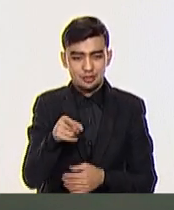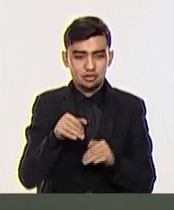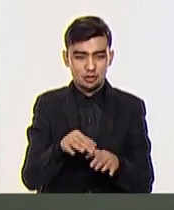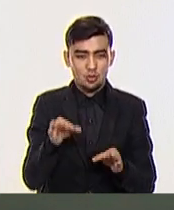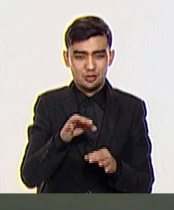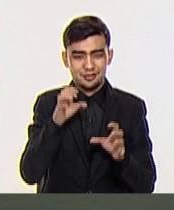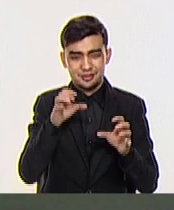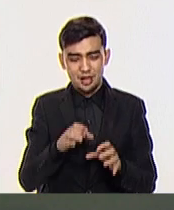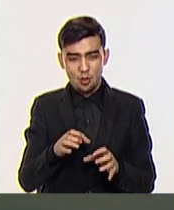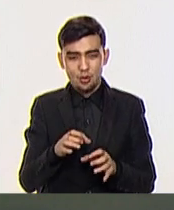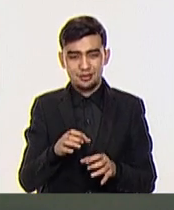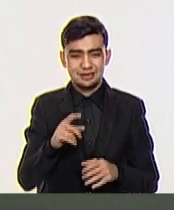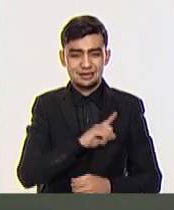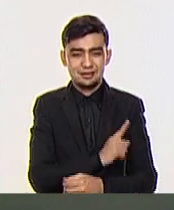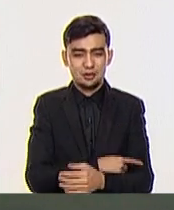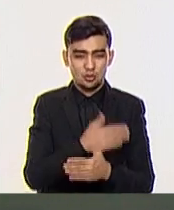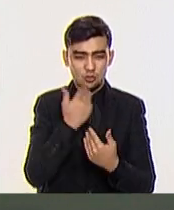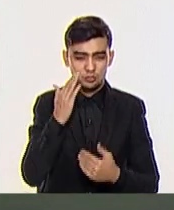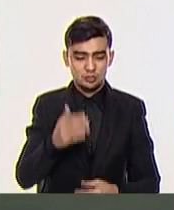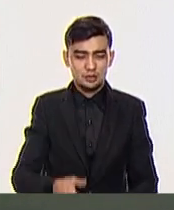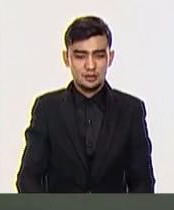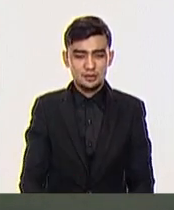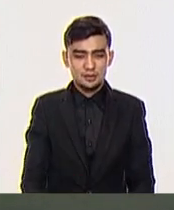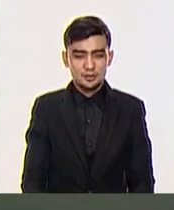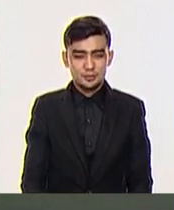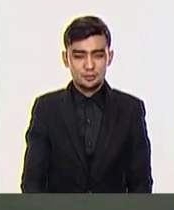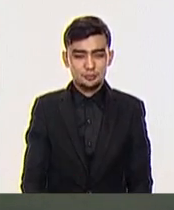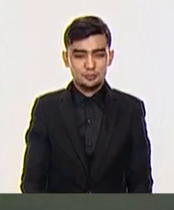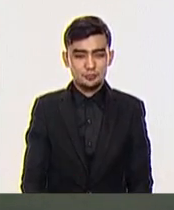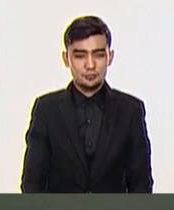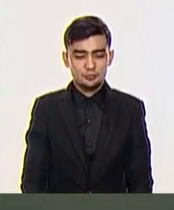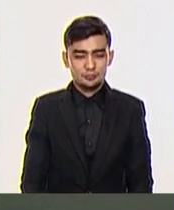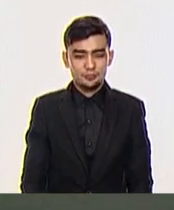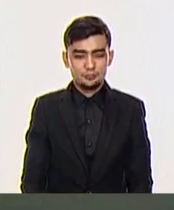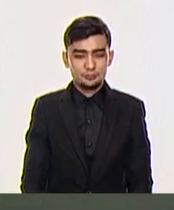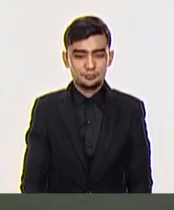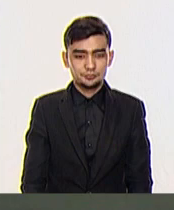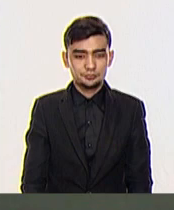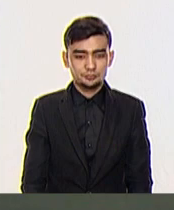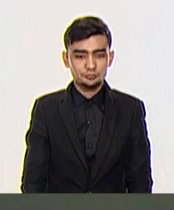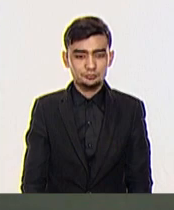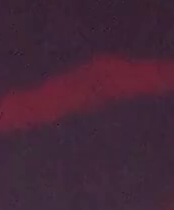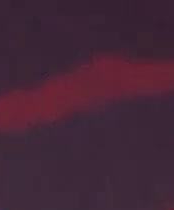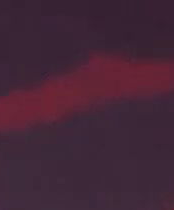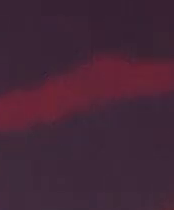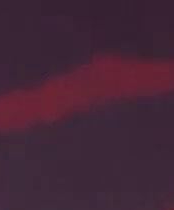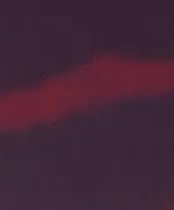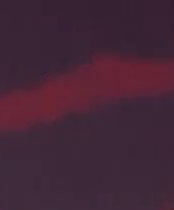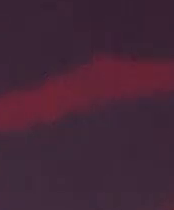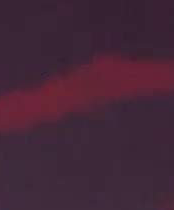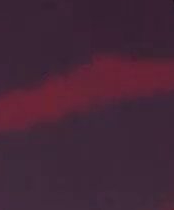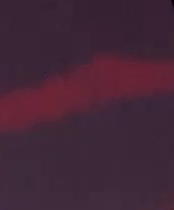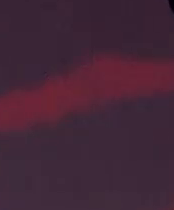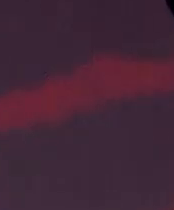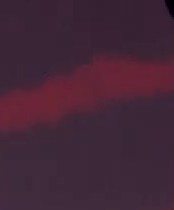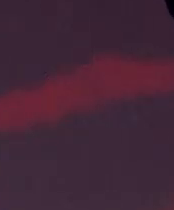ешбір заңдық күші болмайды. Айбар Төлжанұлы, Дидар Елеуов, Информбюро, Нұрсұлтан. Елімізде